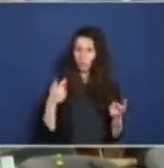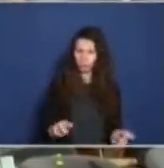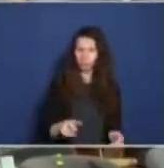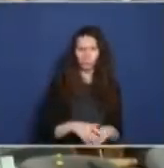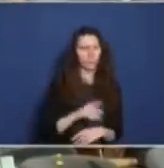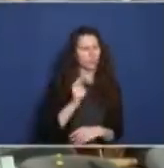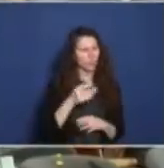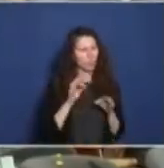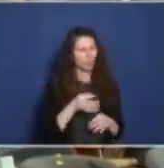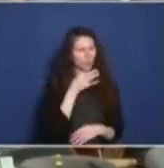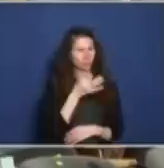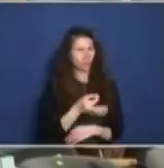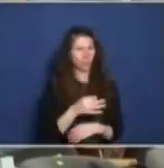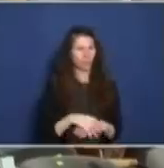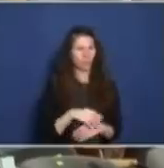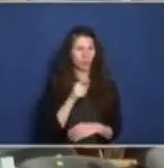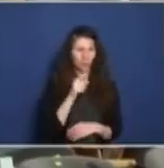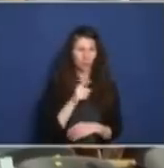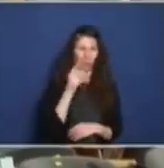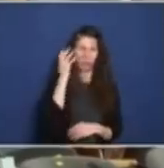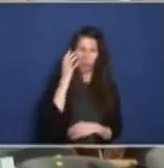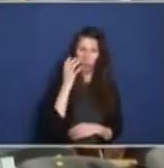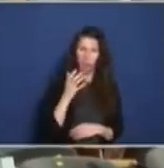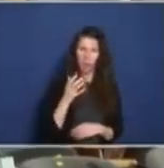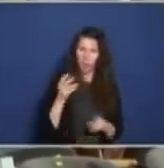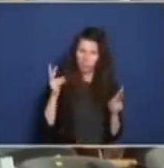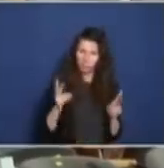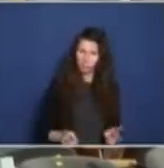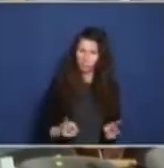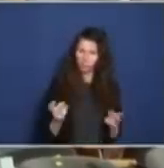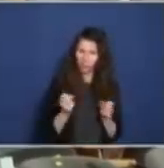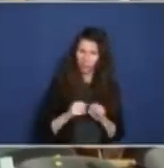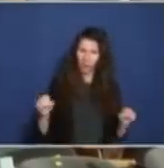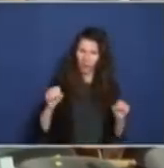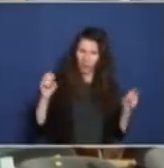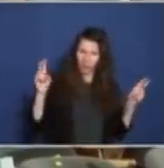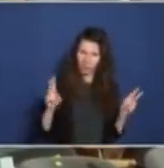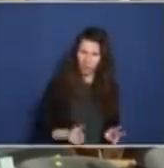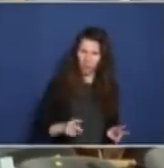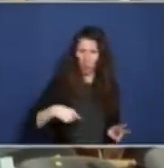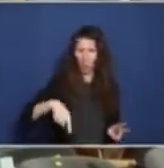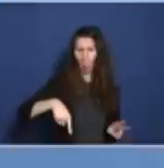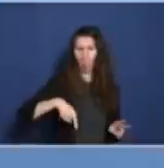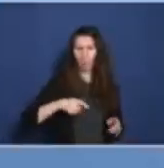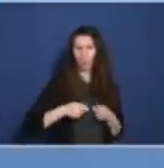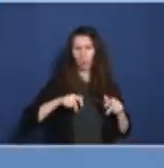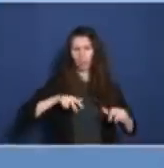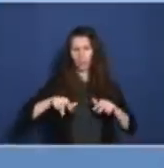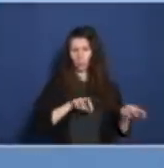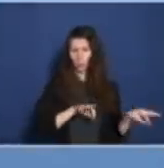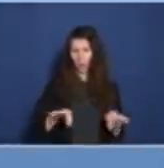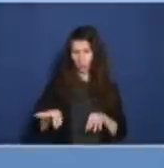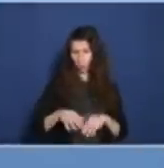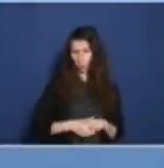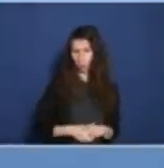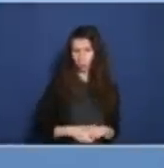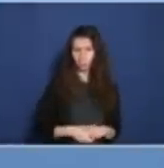für möglich, dass jetzt gravierende Freiheitseinbußen die Regierung einführt in absehbarer Zeit?